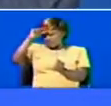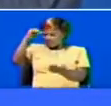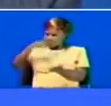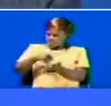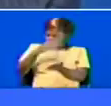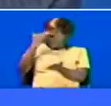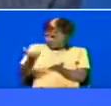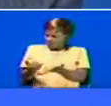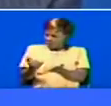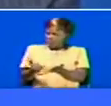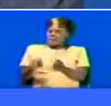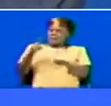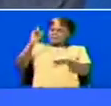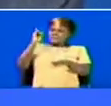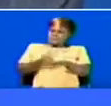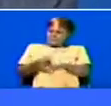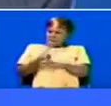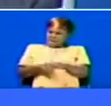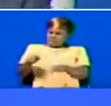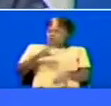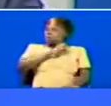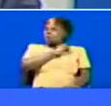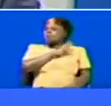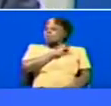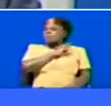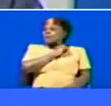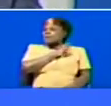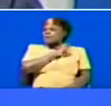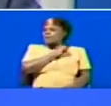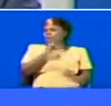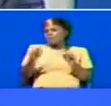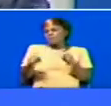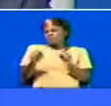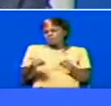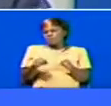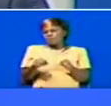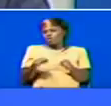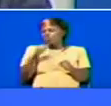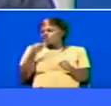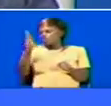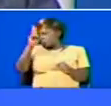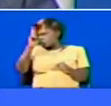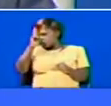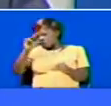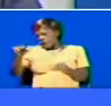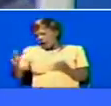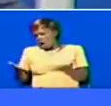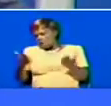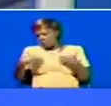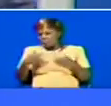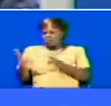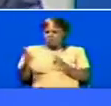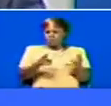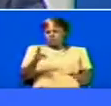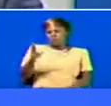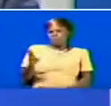sababu gani? Hata kama kwa fonte tesa ambazo ziko sasa ni kwamba kuna uwezekano kwamba si askari, ni watu binafsi ambao walipiga risasi